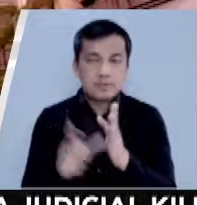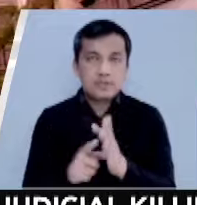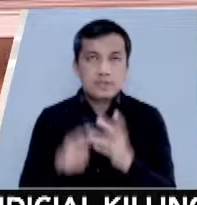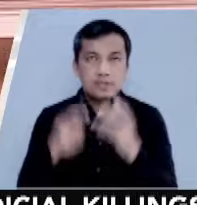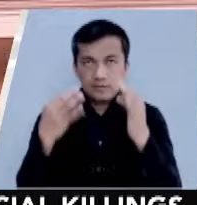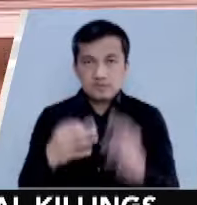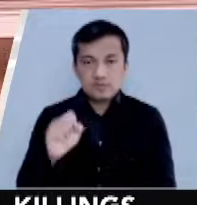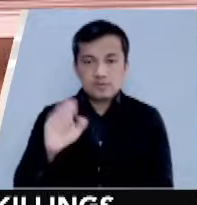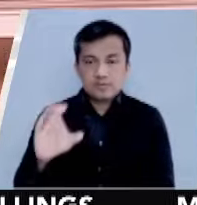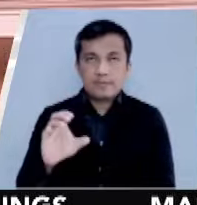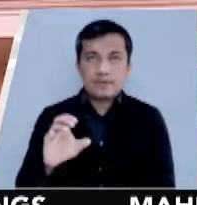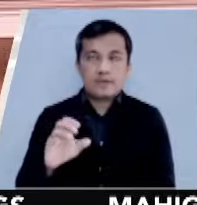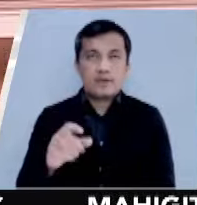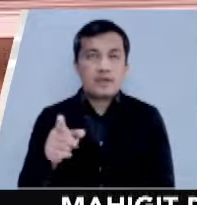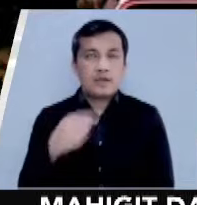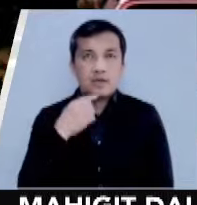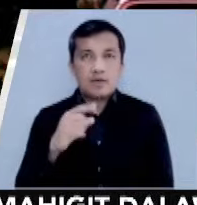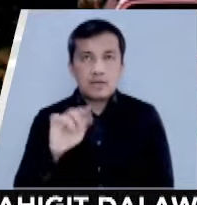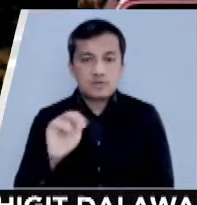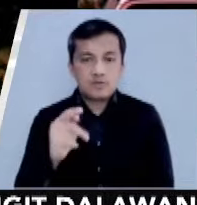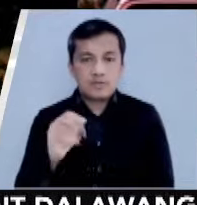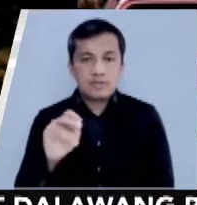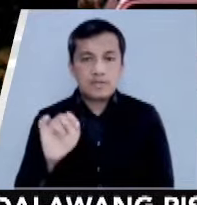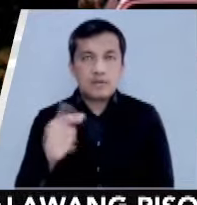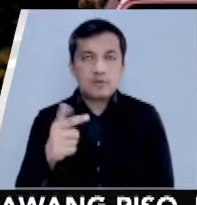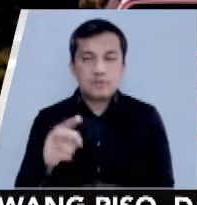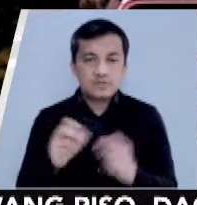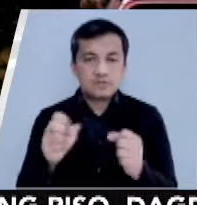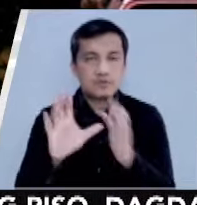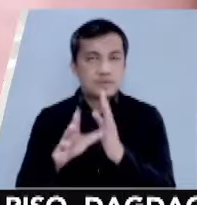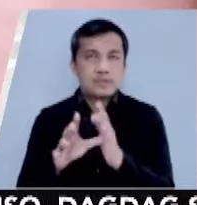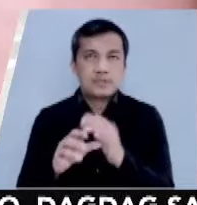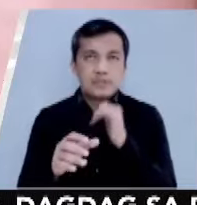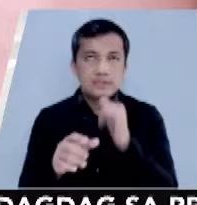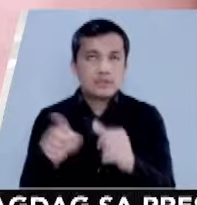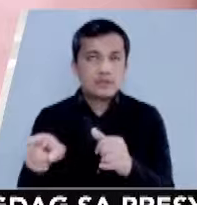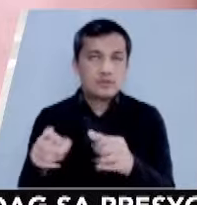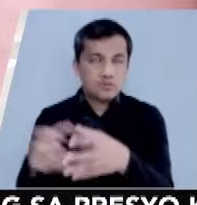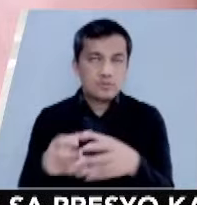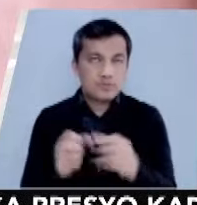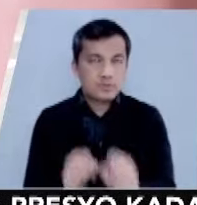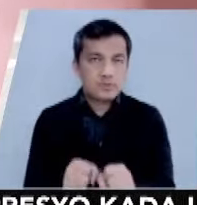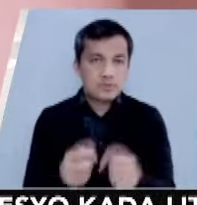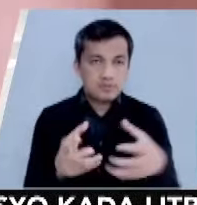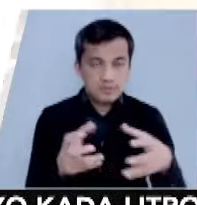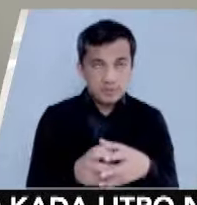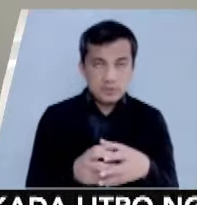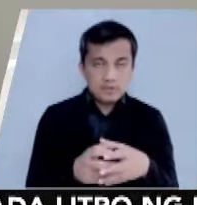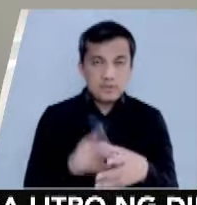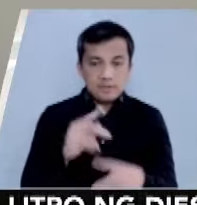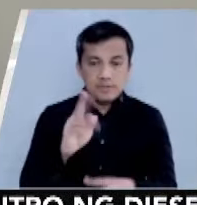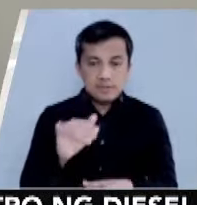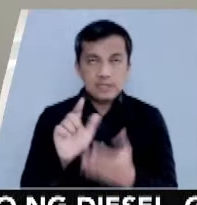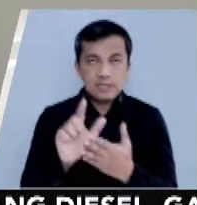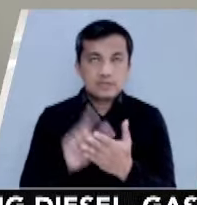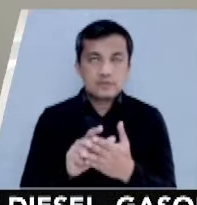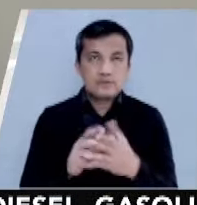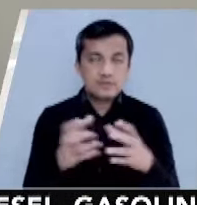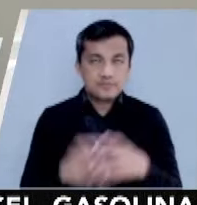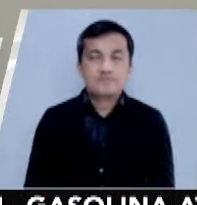kasong Atong Paglaom versus COMELEC, hindi na lang ito ang mga grupong pwedeng bumuo ng party list groups. Kung titingnan natin